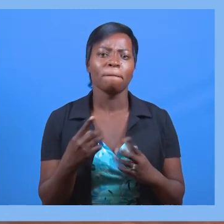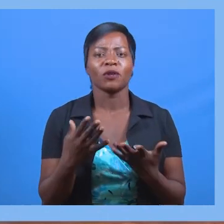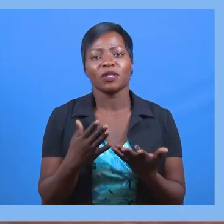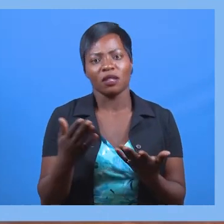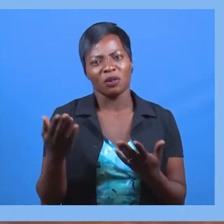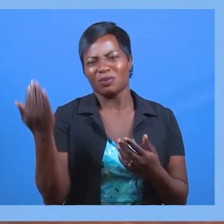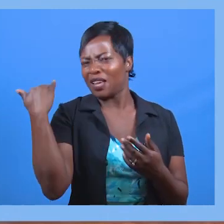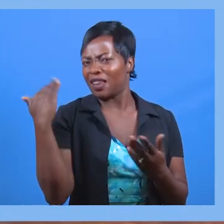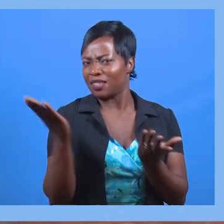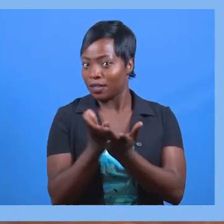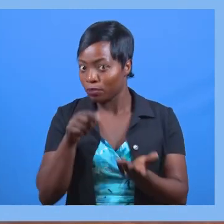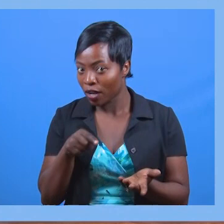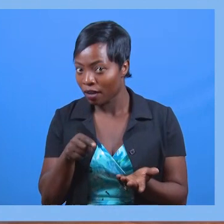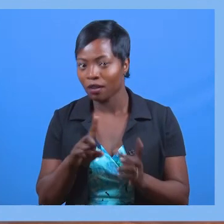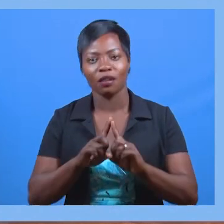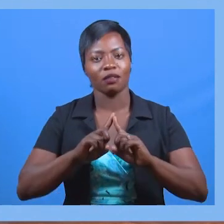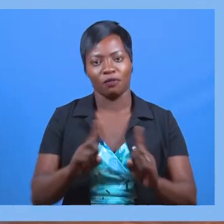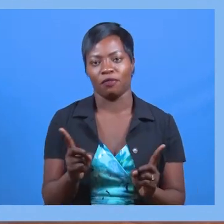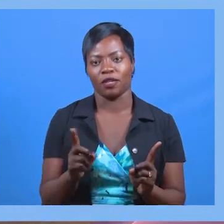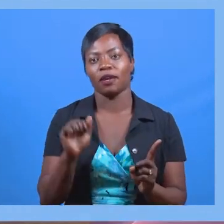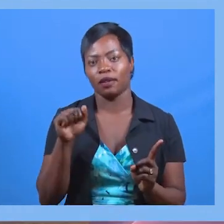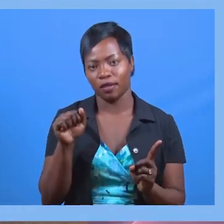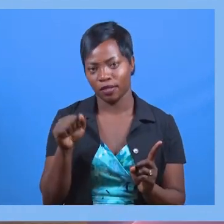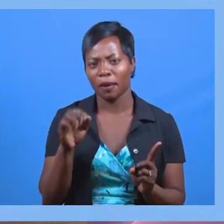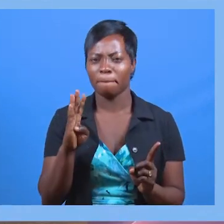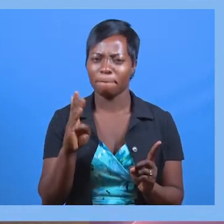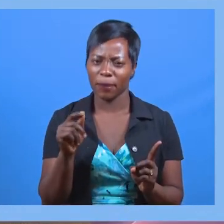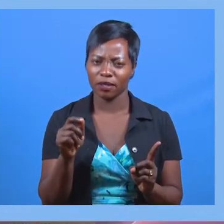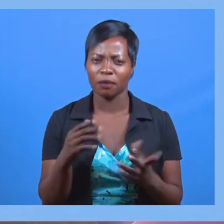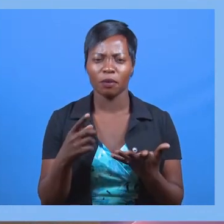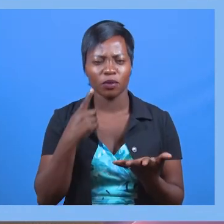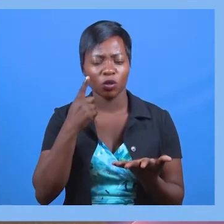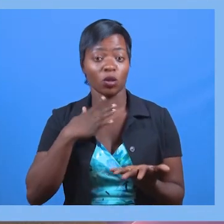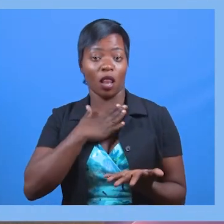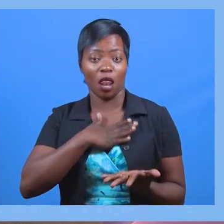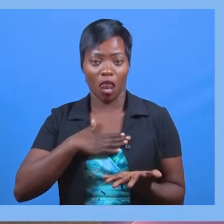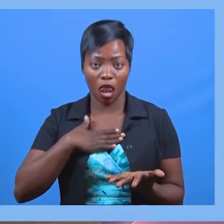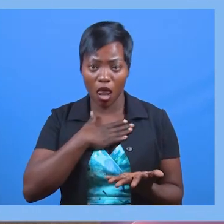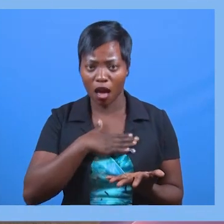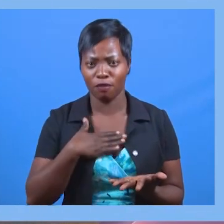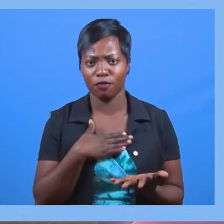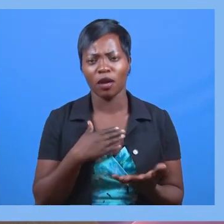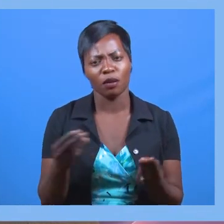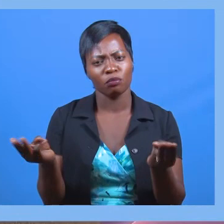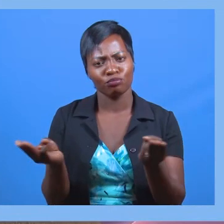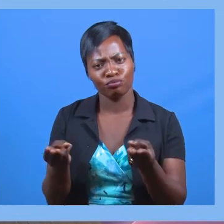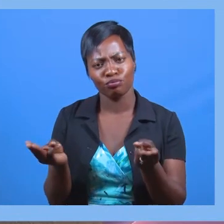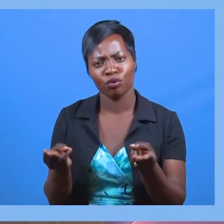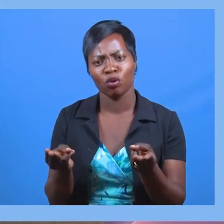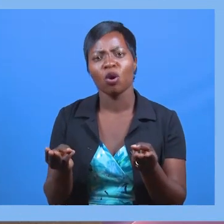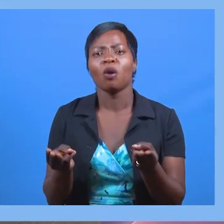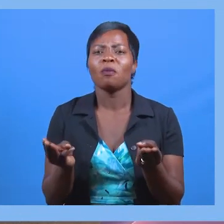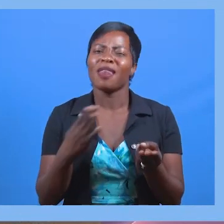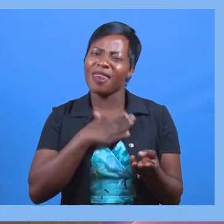kare. Asi tinoona kuti takatarisa parudo rwedu nevanhu, rudo harufani